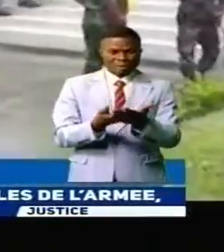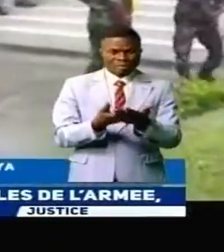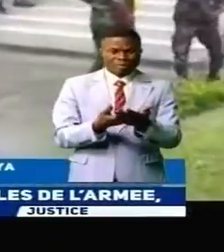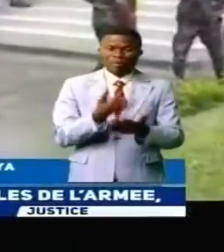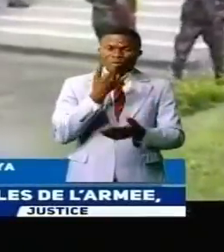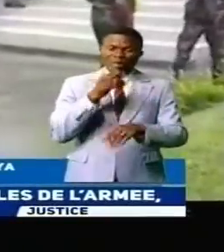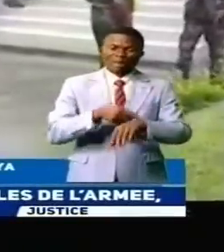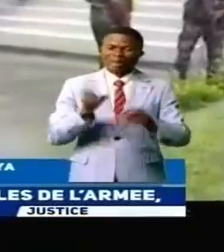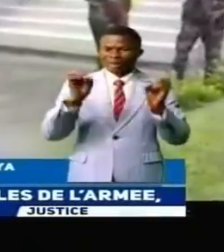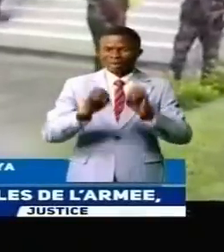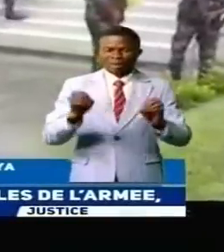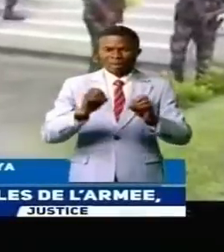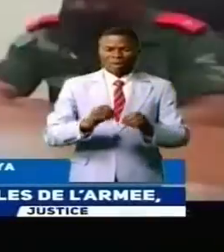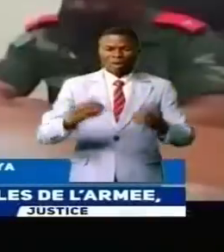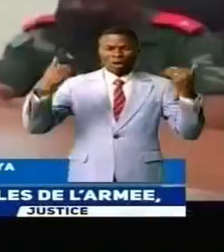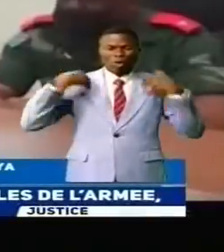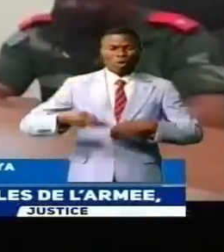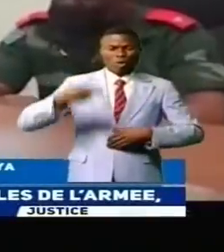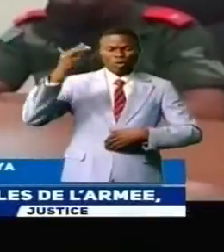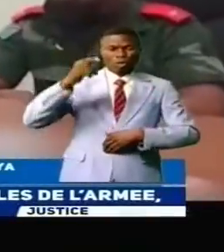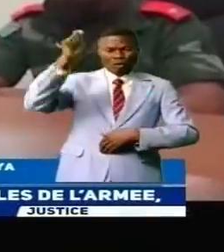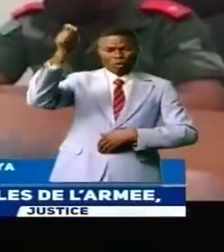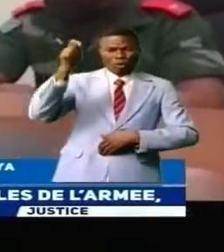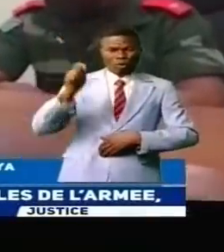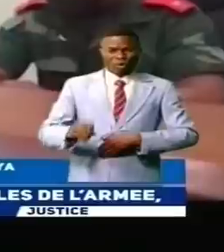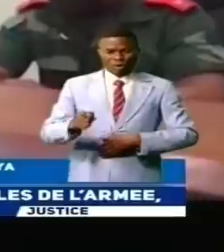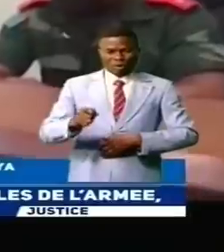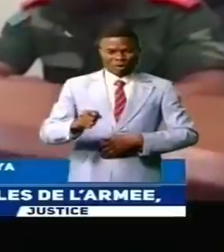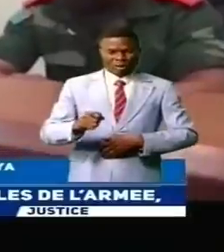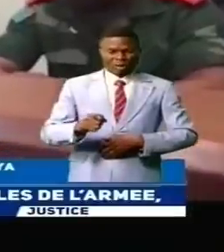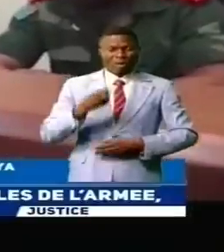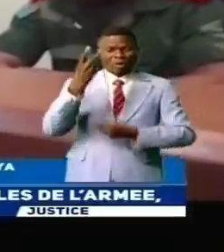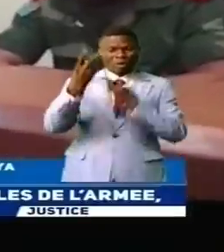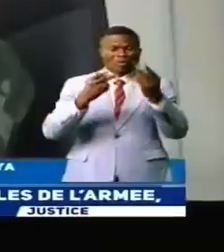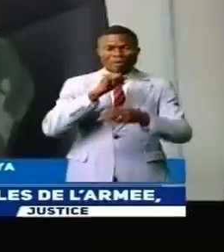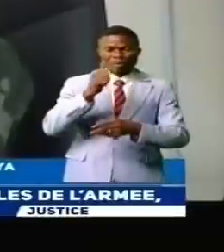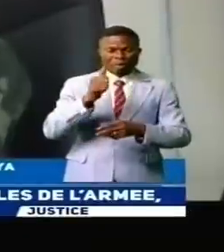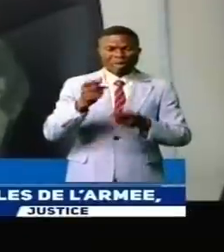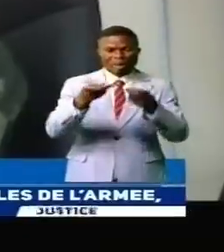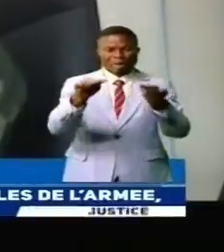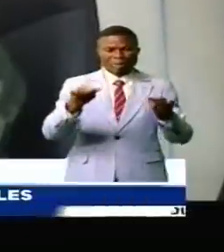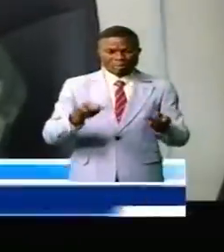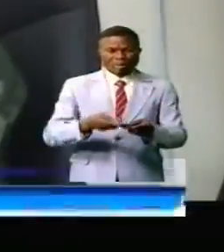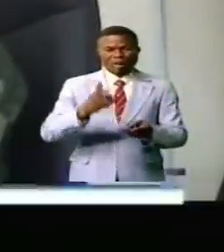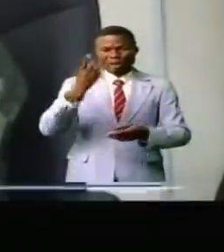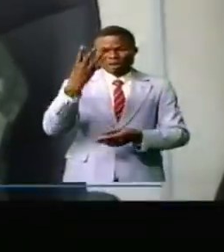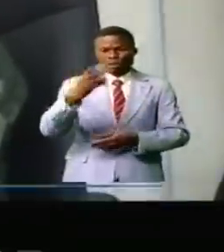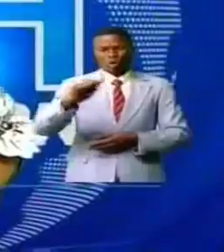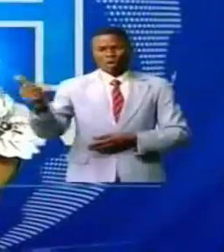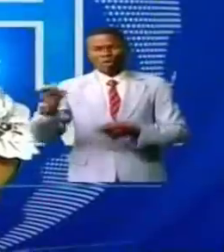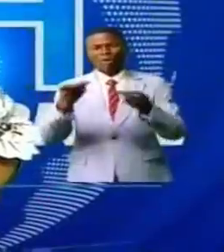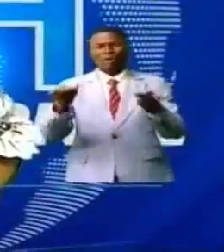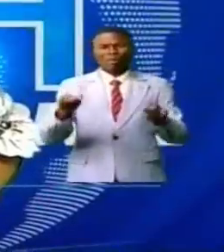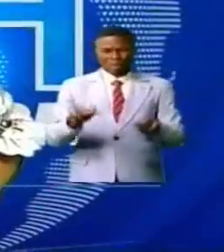de temps, la haute cour militaire et sa suite n'ont pas pu effectuer la descente dans les trois autres lieux